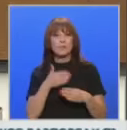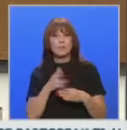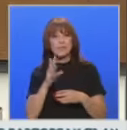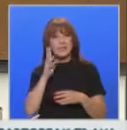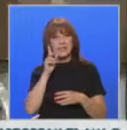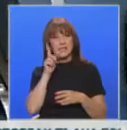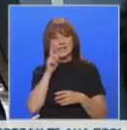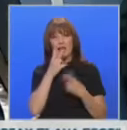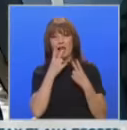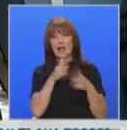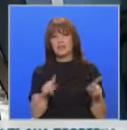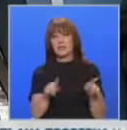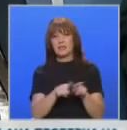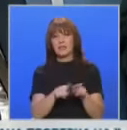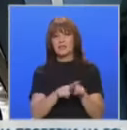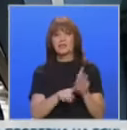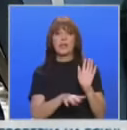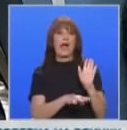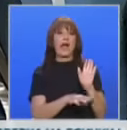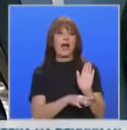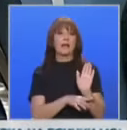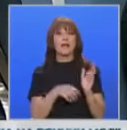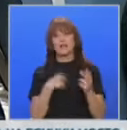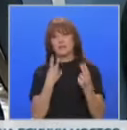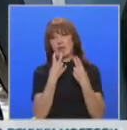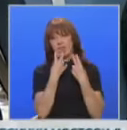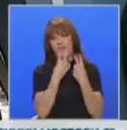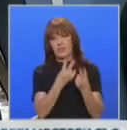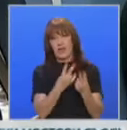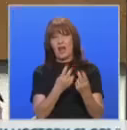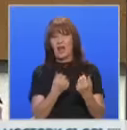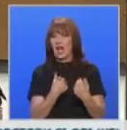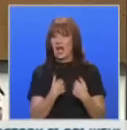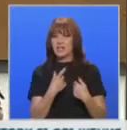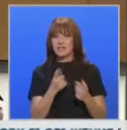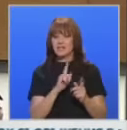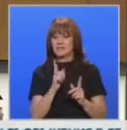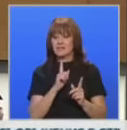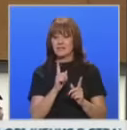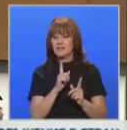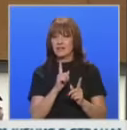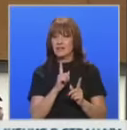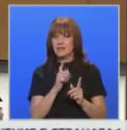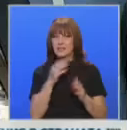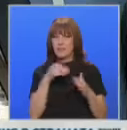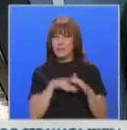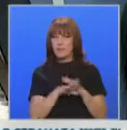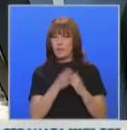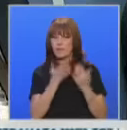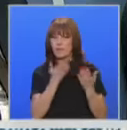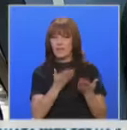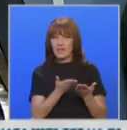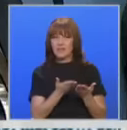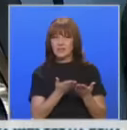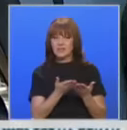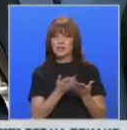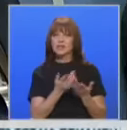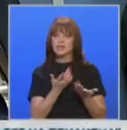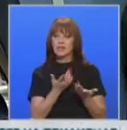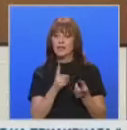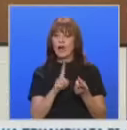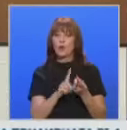карта. Така че съм е видял и аз не съм ви подчинен да ми казвате какво да правя, господин Костадинов. Моля да обясните